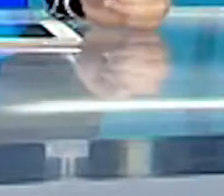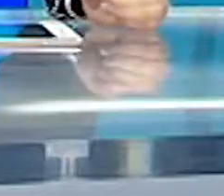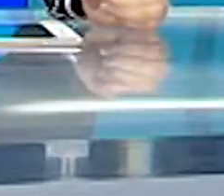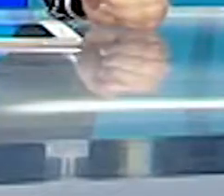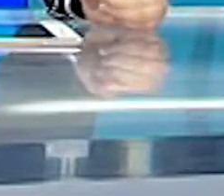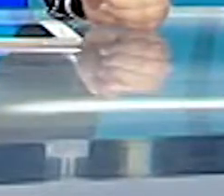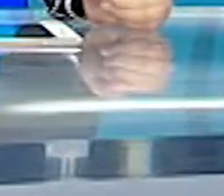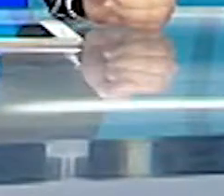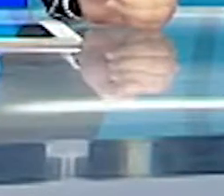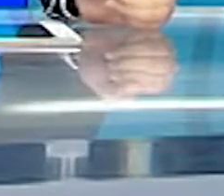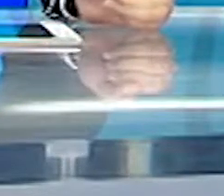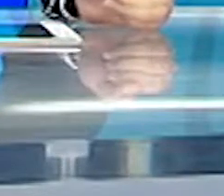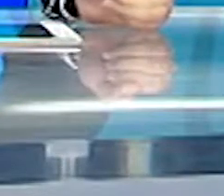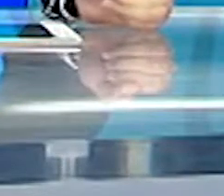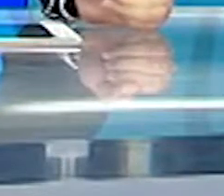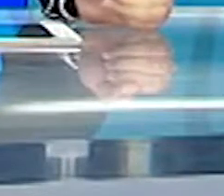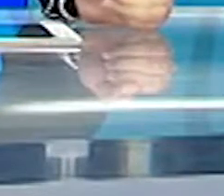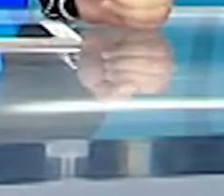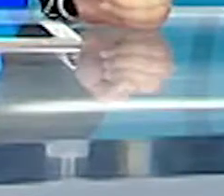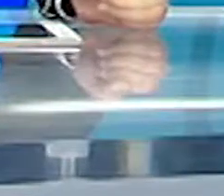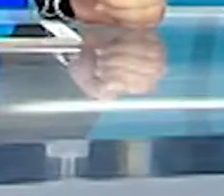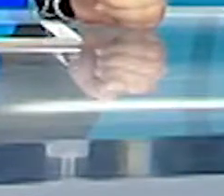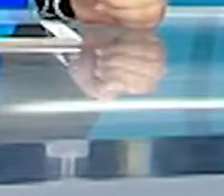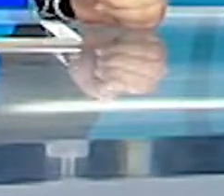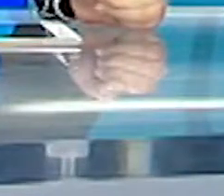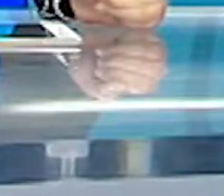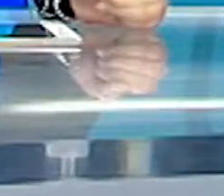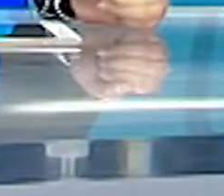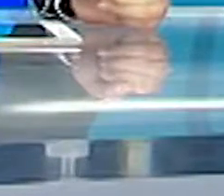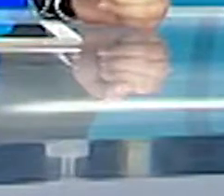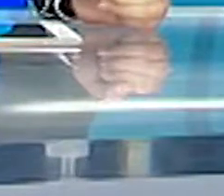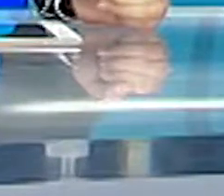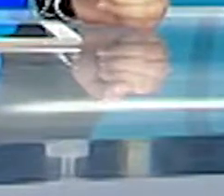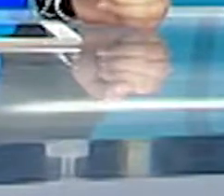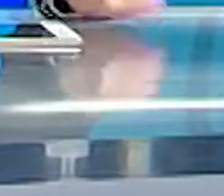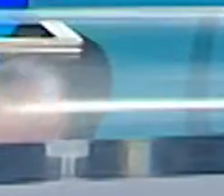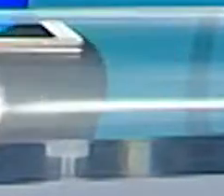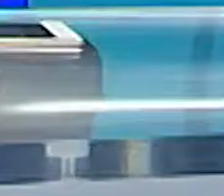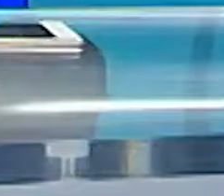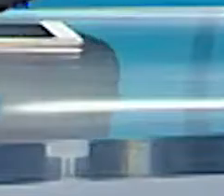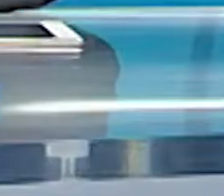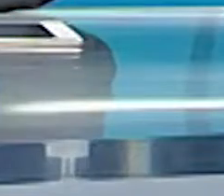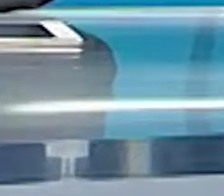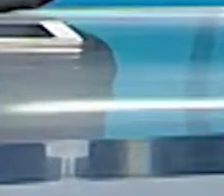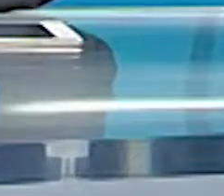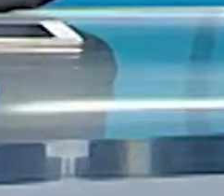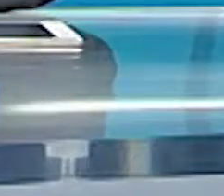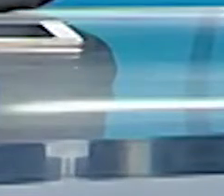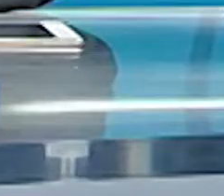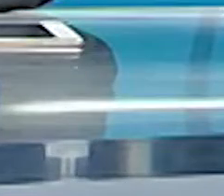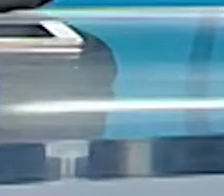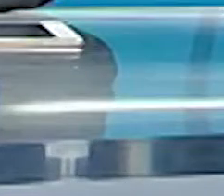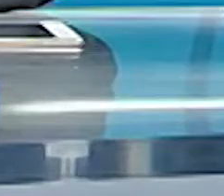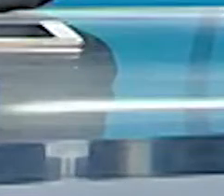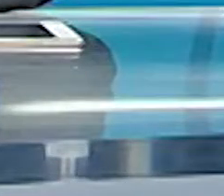Hai penggabungan tiga bank syariah ini diharapkan mampu meningkatkan penetrasi aset Syariah serta daya saing untuk menjadi salah